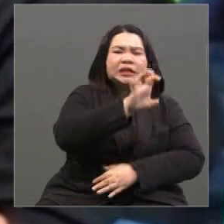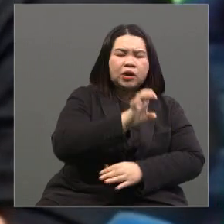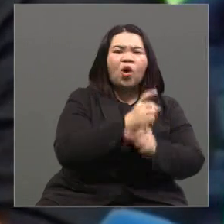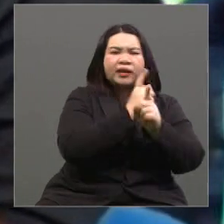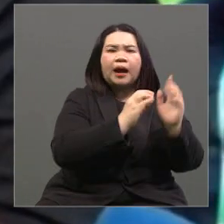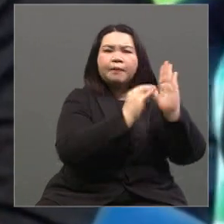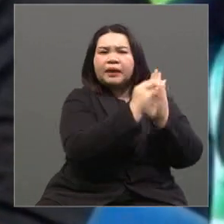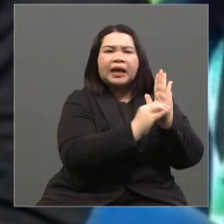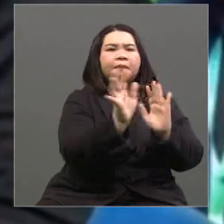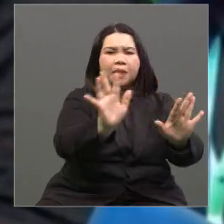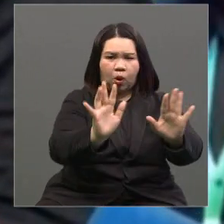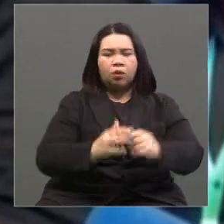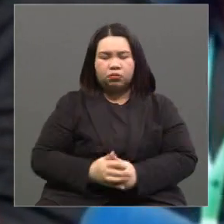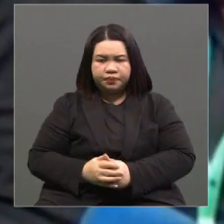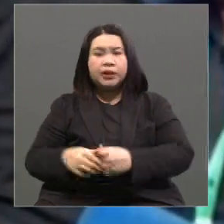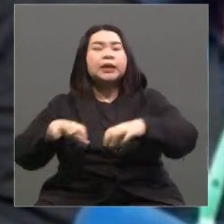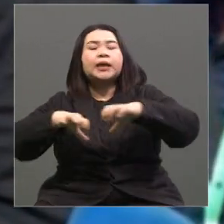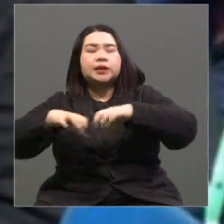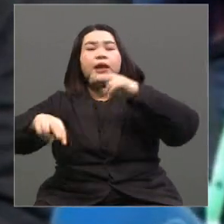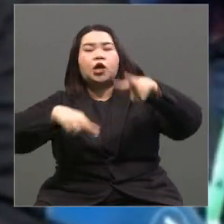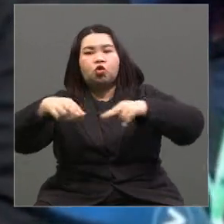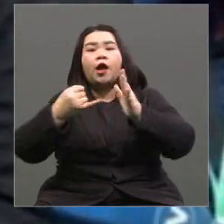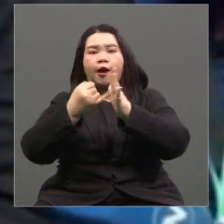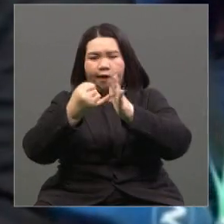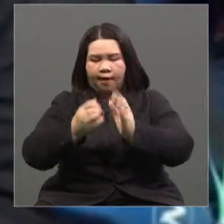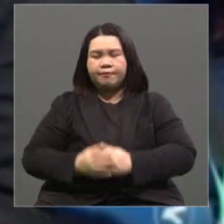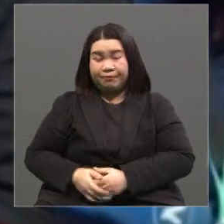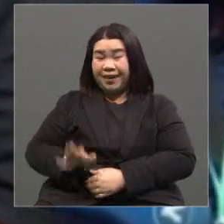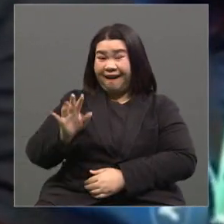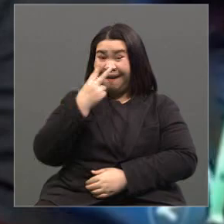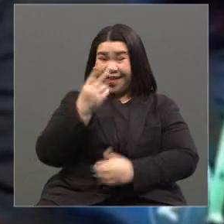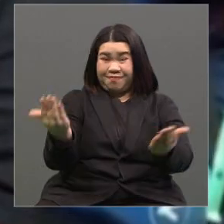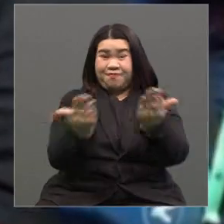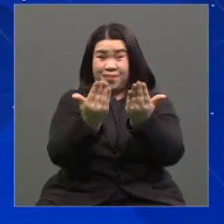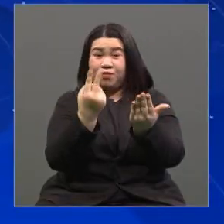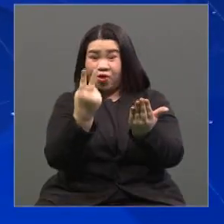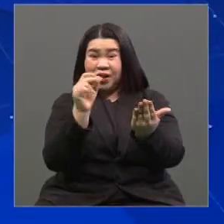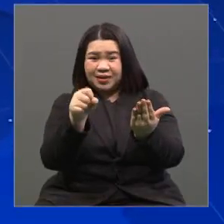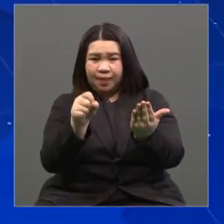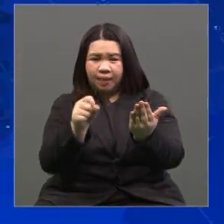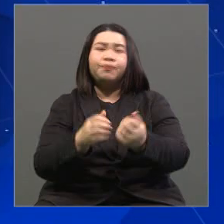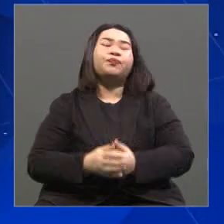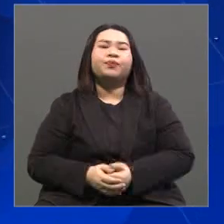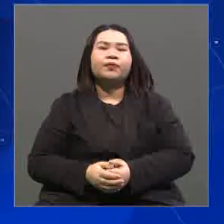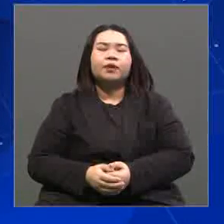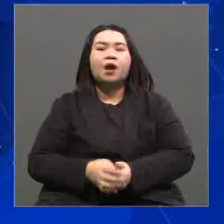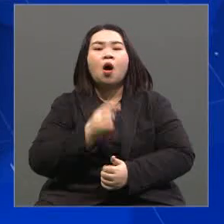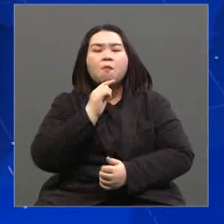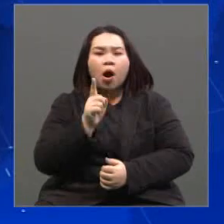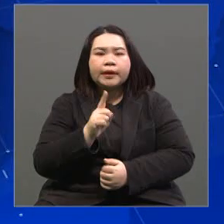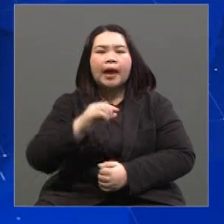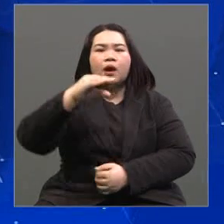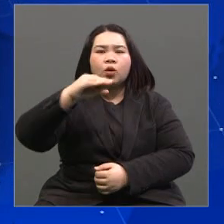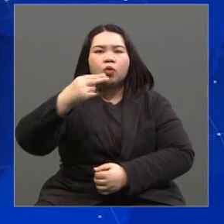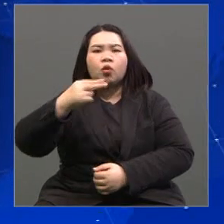แล้วการบริหารจัดการเนี่ยก็สะดวกด้วยคือแบบที่เราเห็นเมื่อสักครู่นี้คือนอกจากที่เขาเรียกกันว่าแบบโหลแล้ว